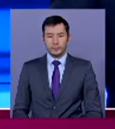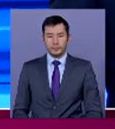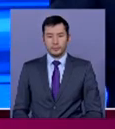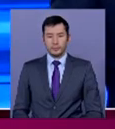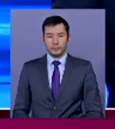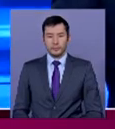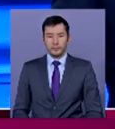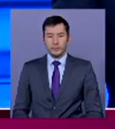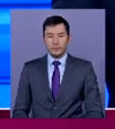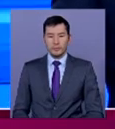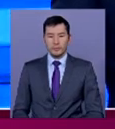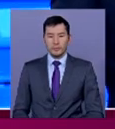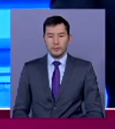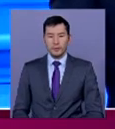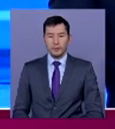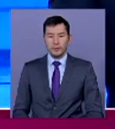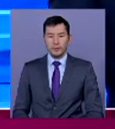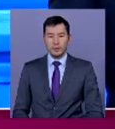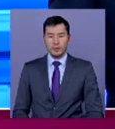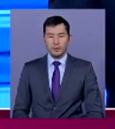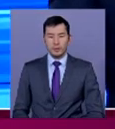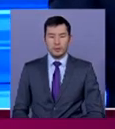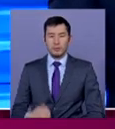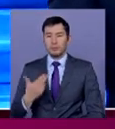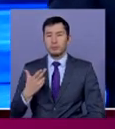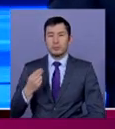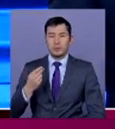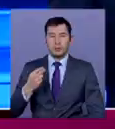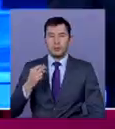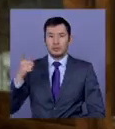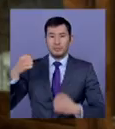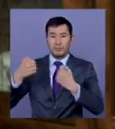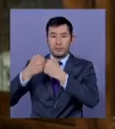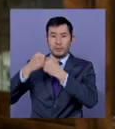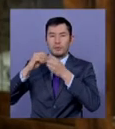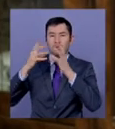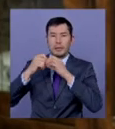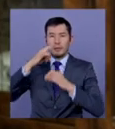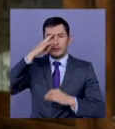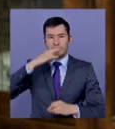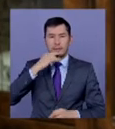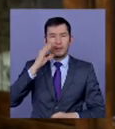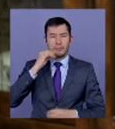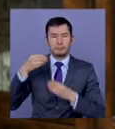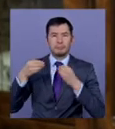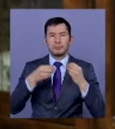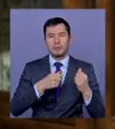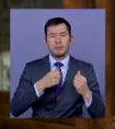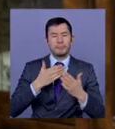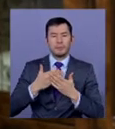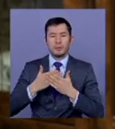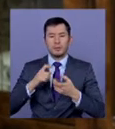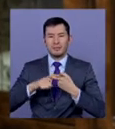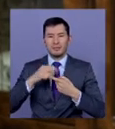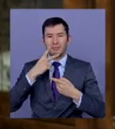Сіз байланыстасыз, Расул Мырза? Әлбетте ықпал етеді, қазірдің өзінде ықпал етіп отыр. Меніңше бұл кез келген мынау ғаламшар енді бір-біріне